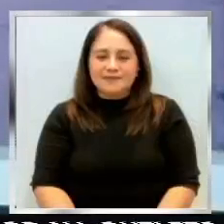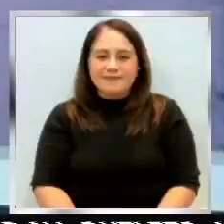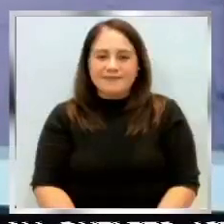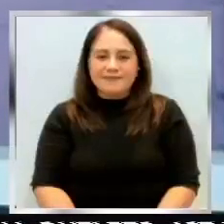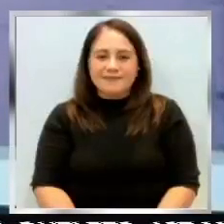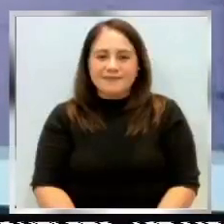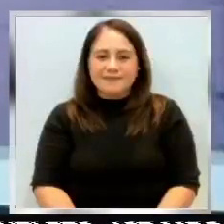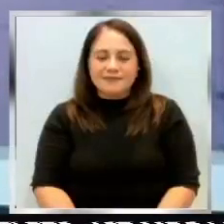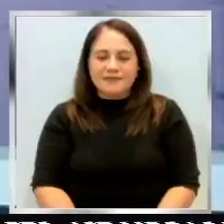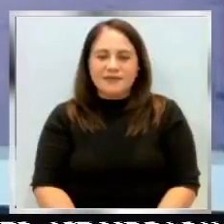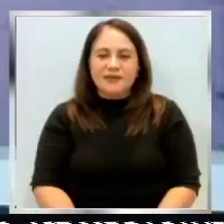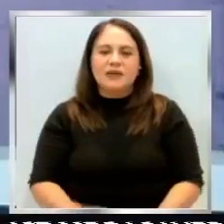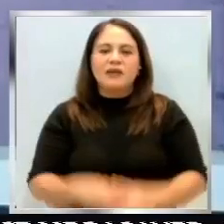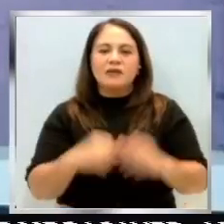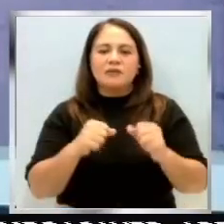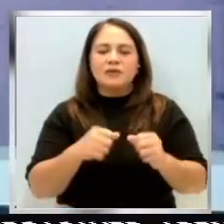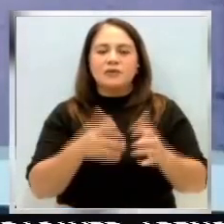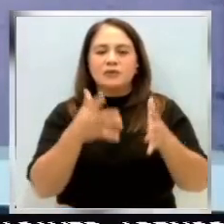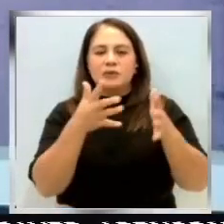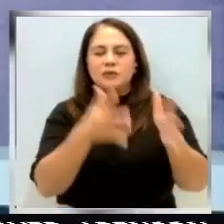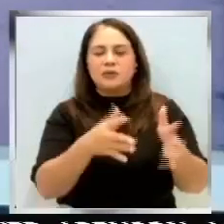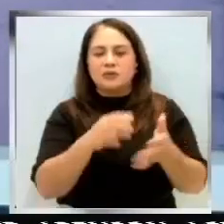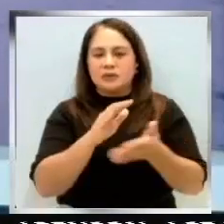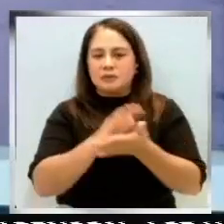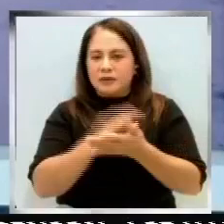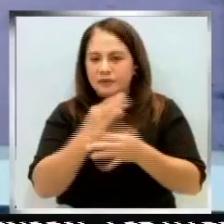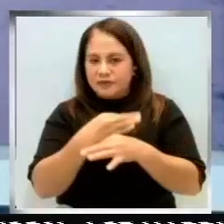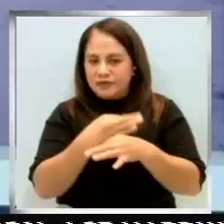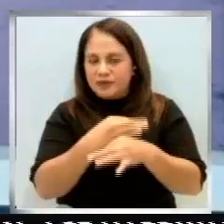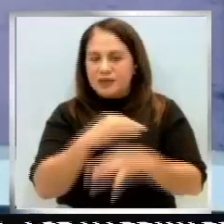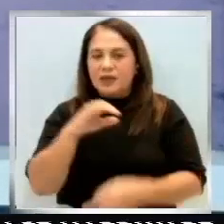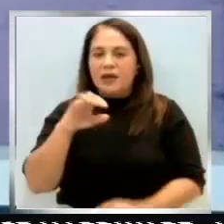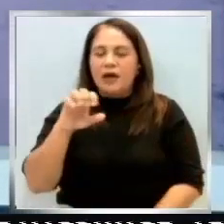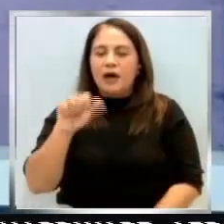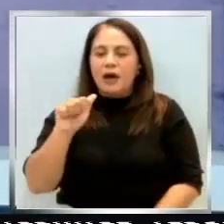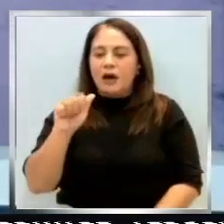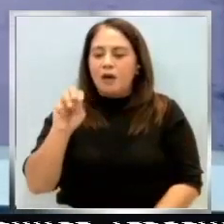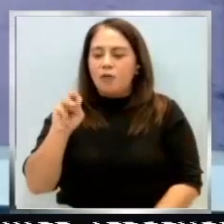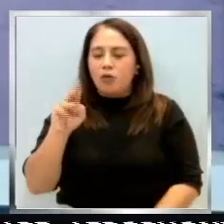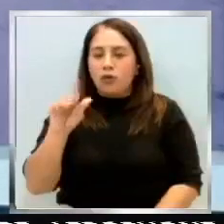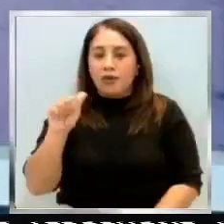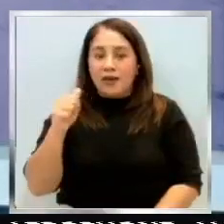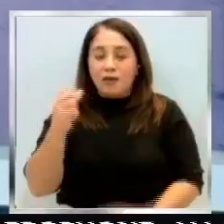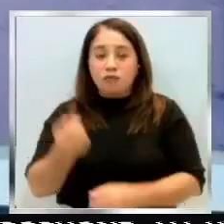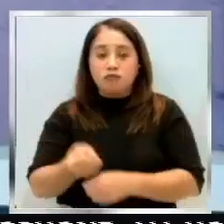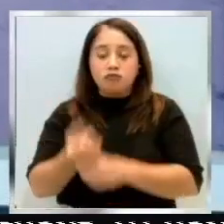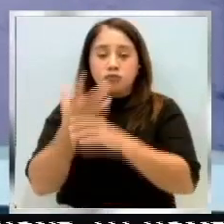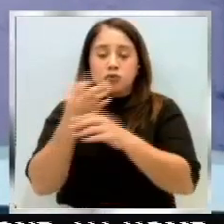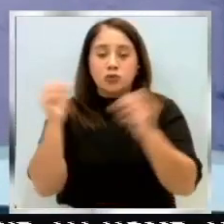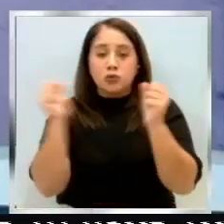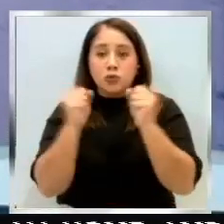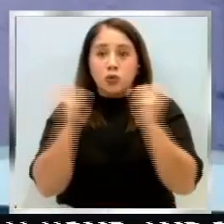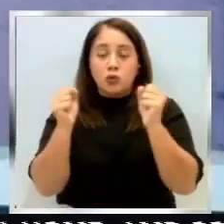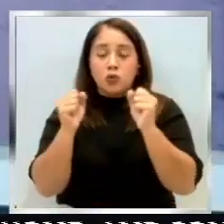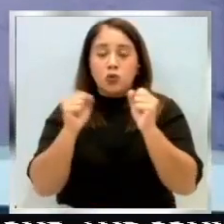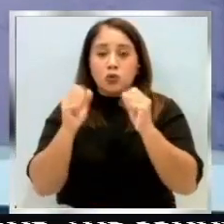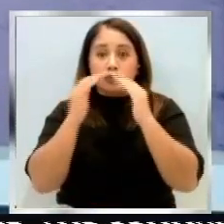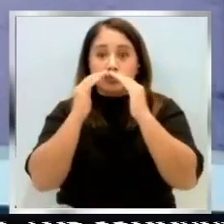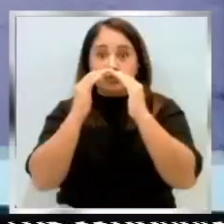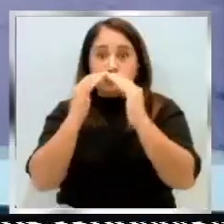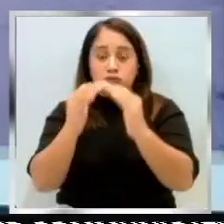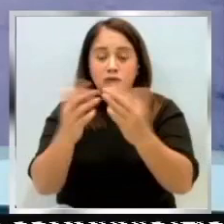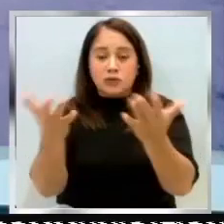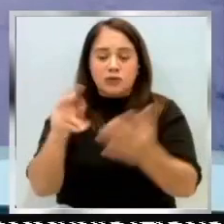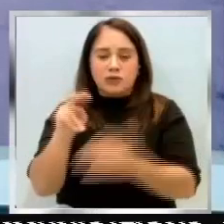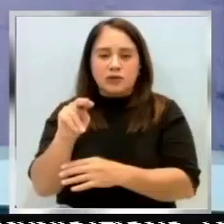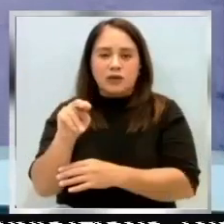Posibleng kapabayaan sa maintenance ang sanina ammonia leak na nauwi sa pagsabog sa isang cold storage facility sa Nabotas. Ang imbestigasyon at ang